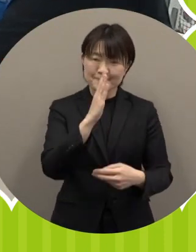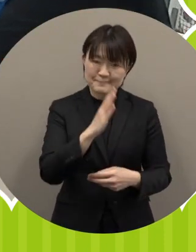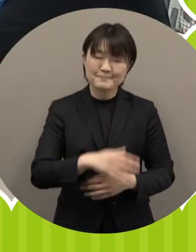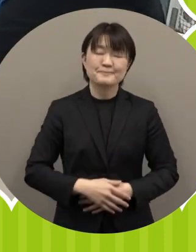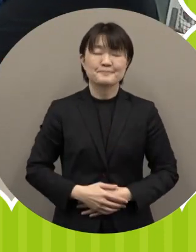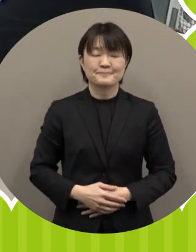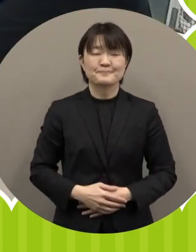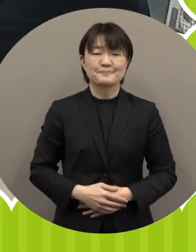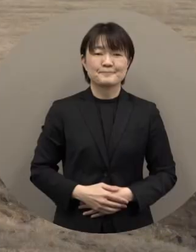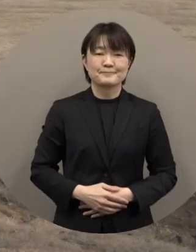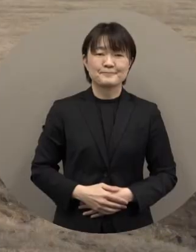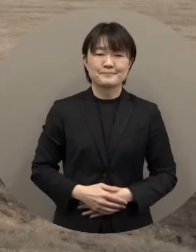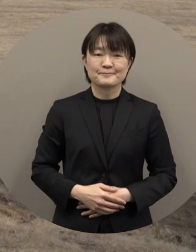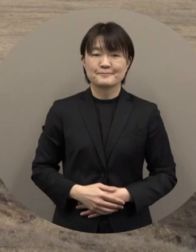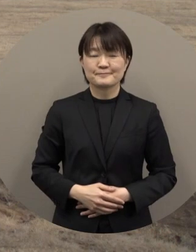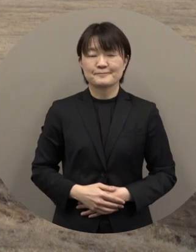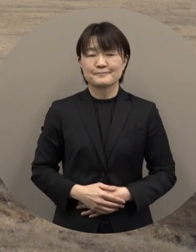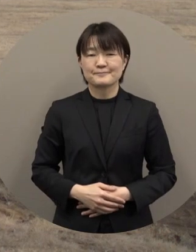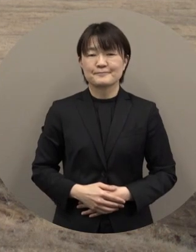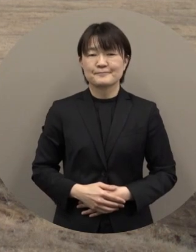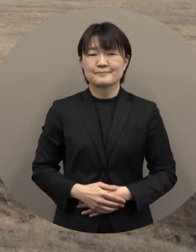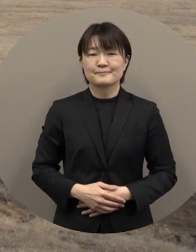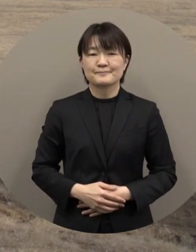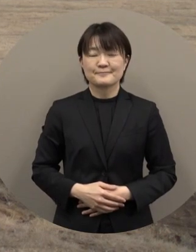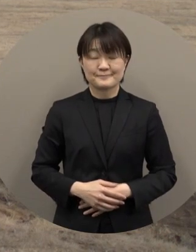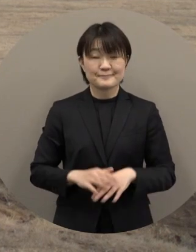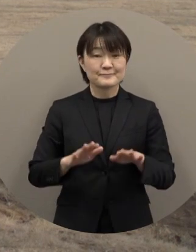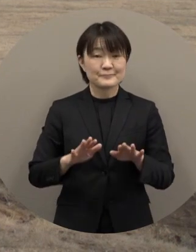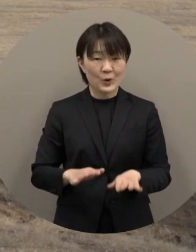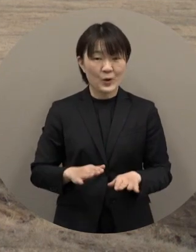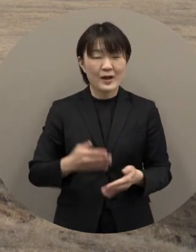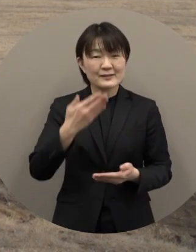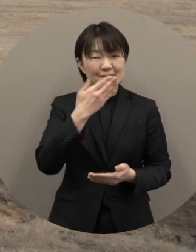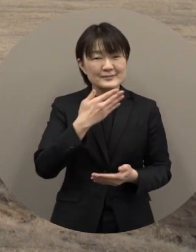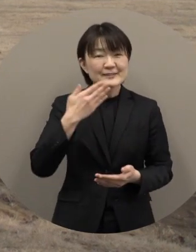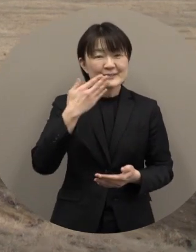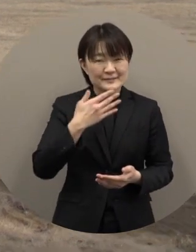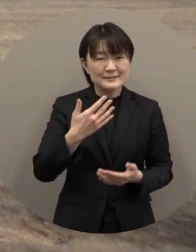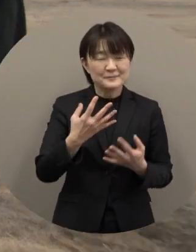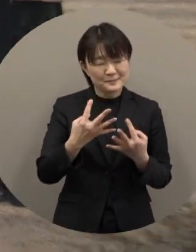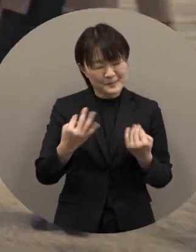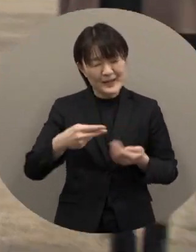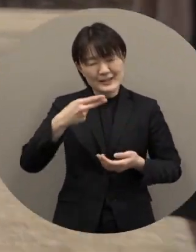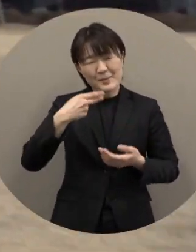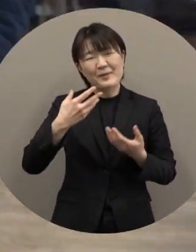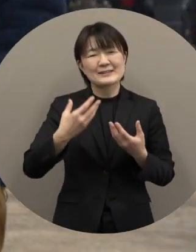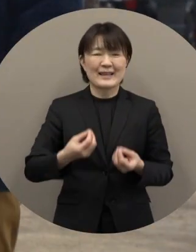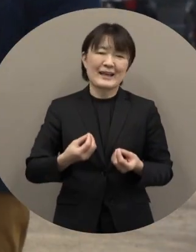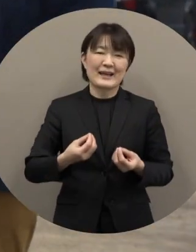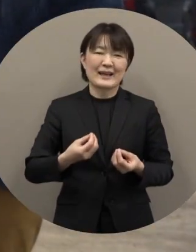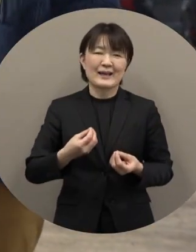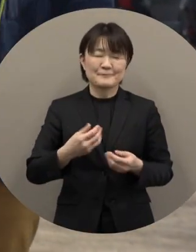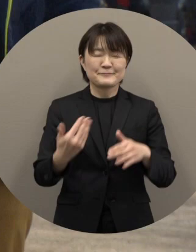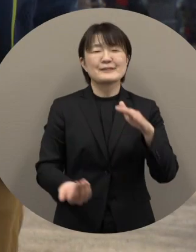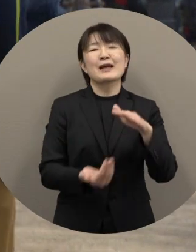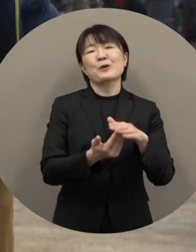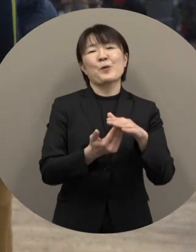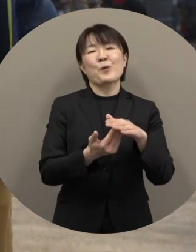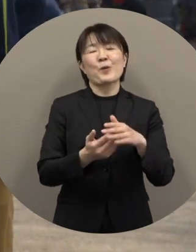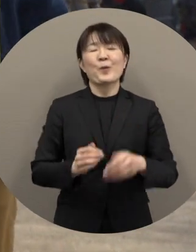。 さて今回はスイーツをたくさんいただきましたが、はい、いかがでしたか。 最高に美味しかった。 最高でした